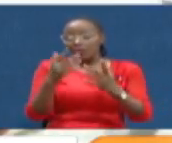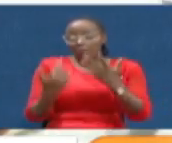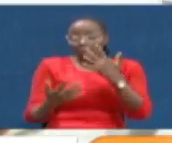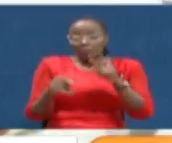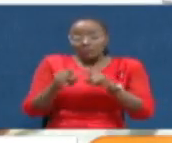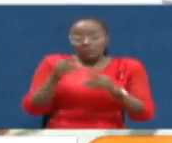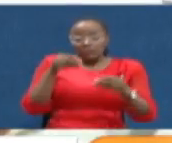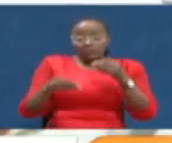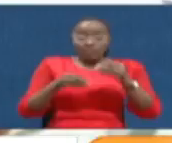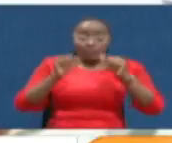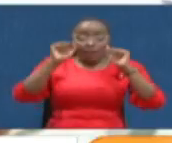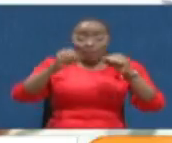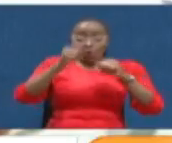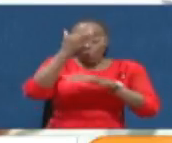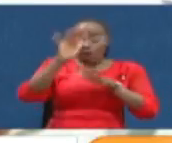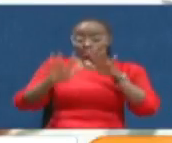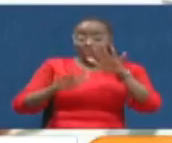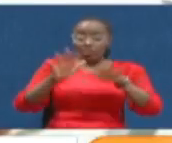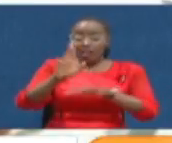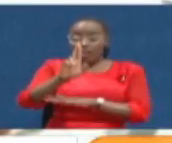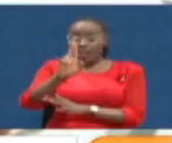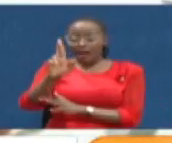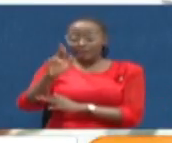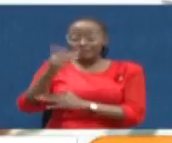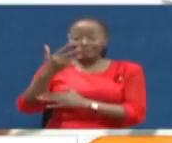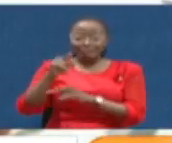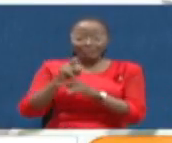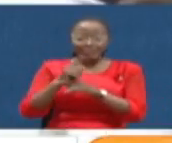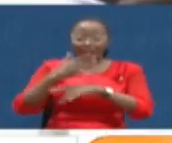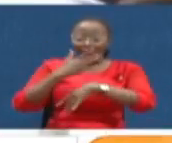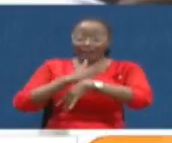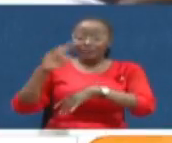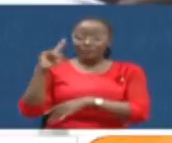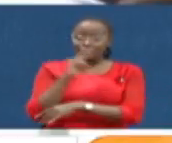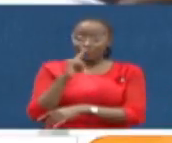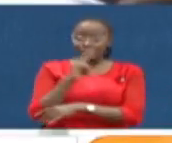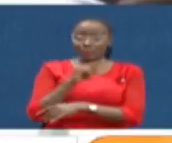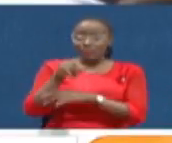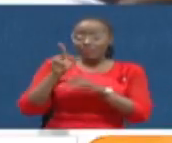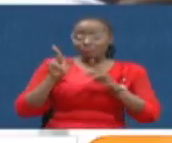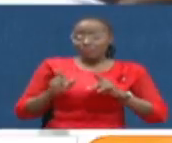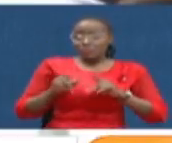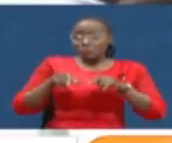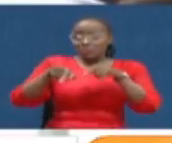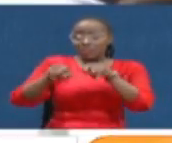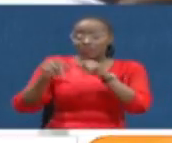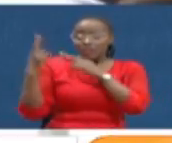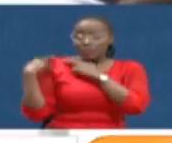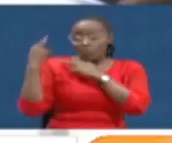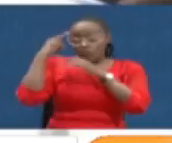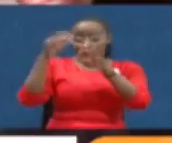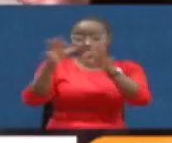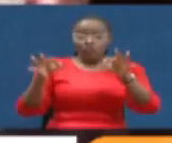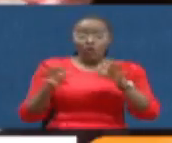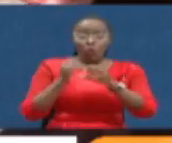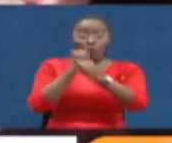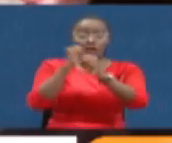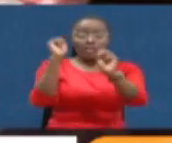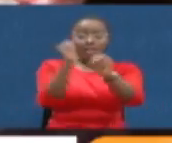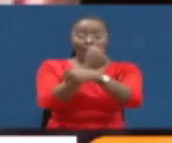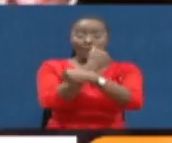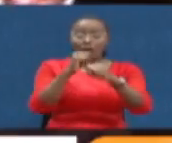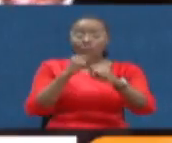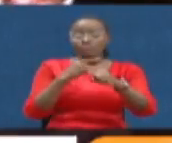yakamwacha mlemavu, kwani mguu wake wa kulia umeumia kupindukia. Wote hawa ni tegemeo kwa familia zao, hawezi kufanya kazi,